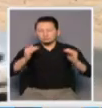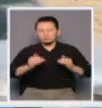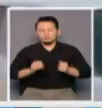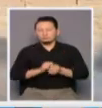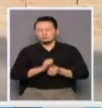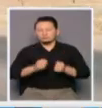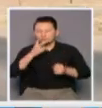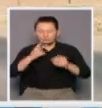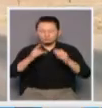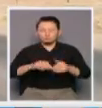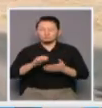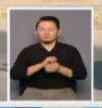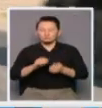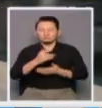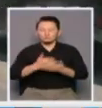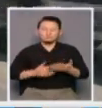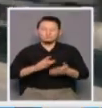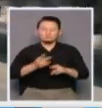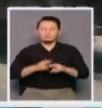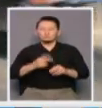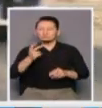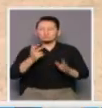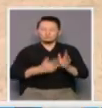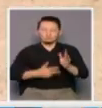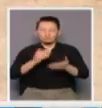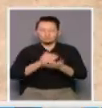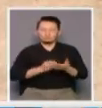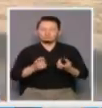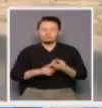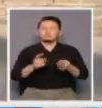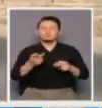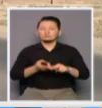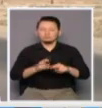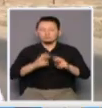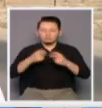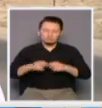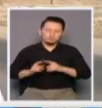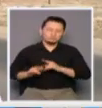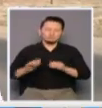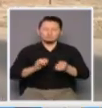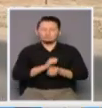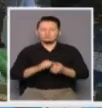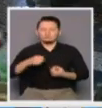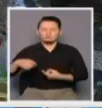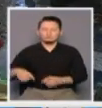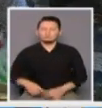документов, заполняемых по форме 320 и по форме 380. В связи с этим проверяем соответствие документов.